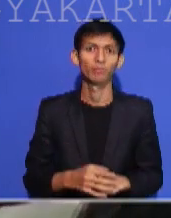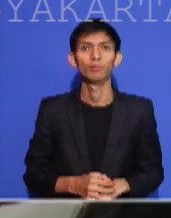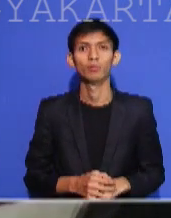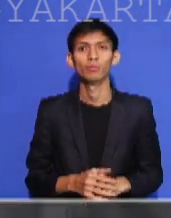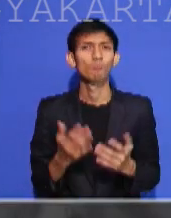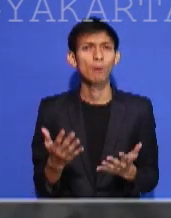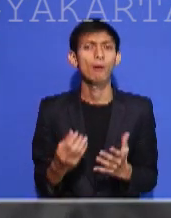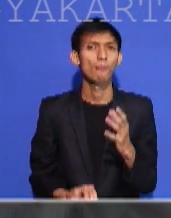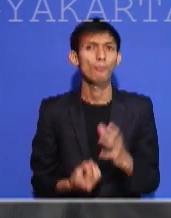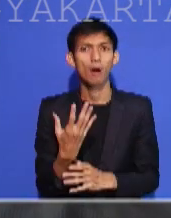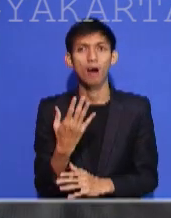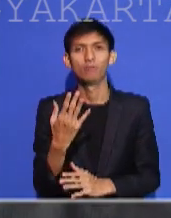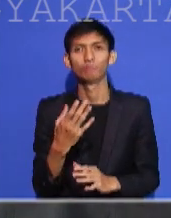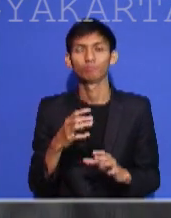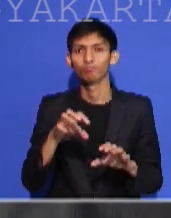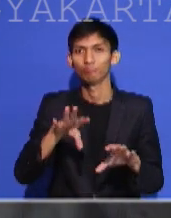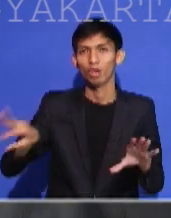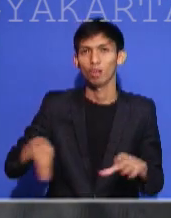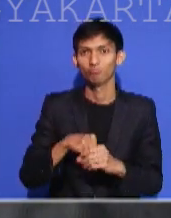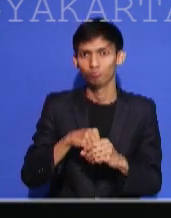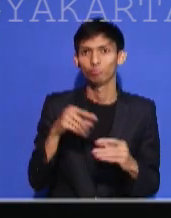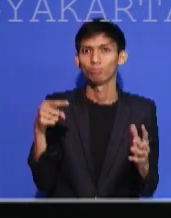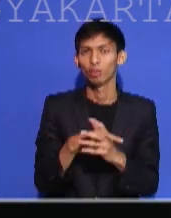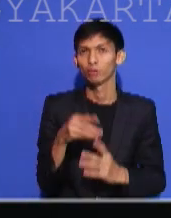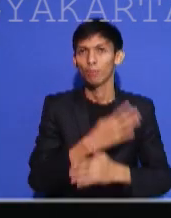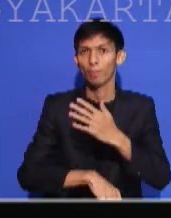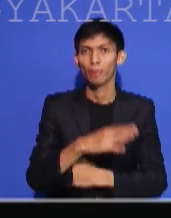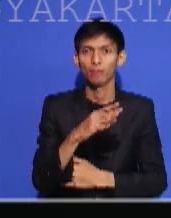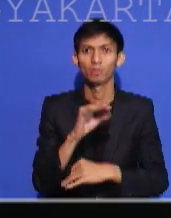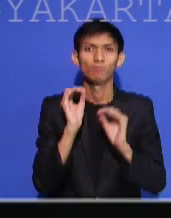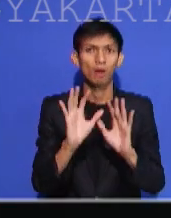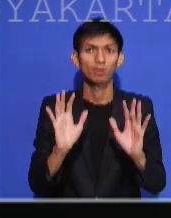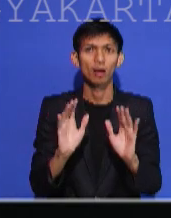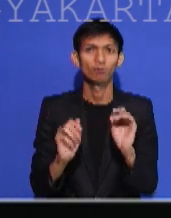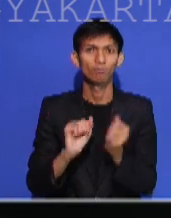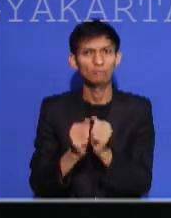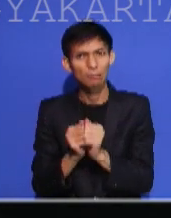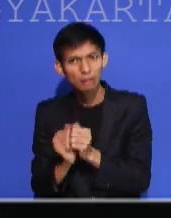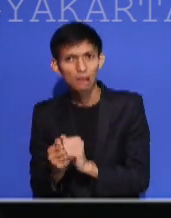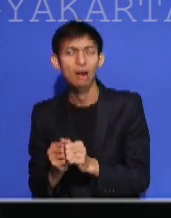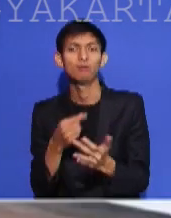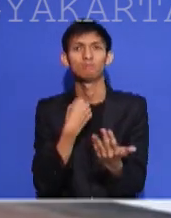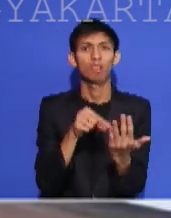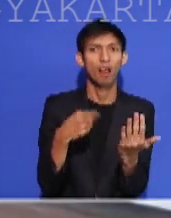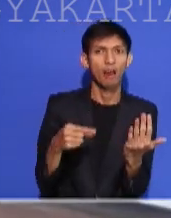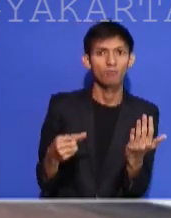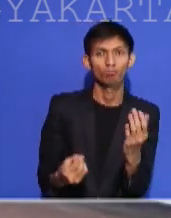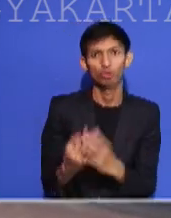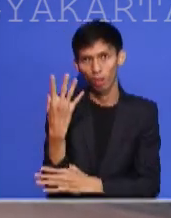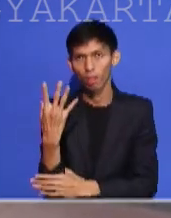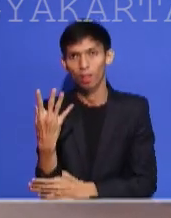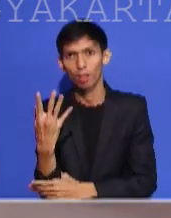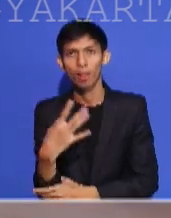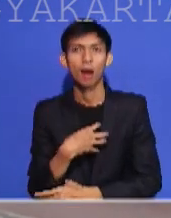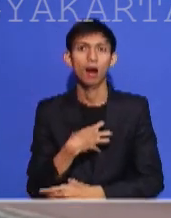menimbulkan penurunan partisipasi pemilih di kalangan kaum di febel banyaknya persoalan tersebut juga dinilai akan dapat memicu munculnya sikap